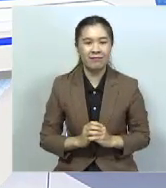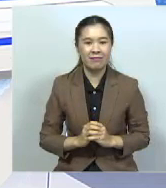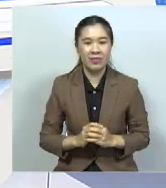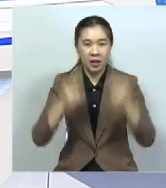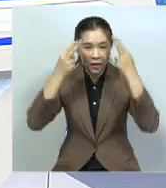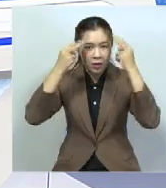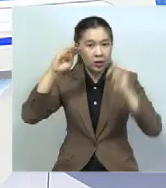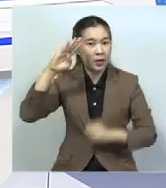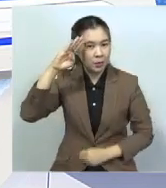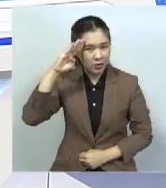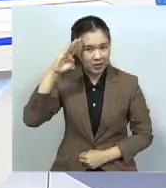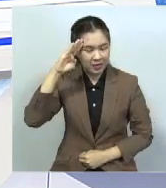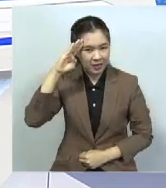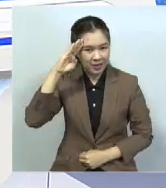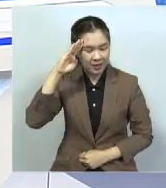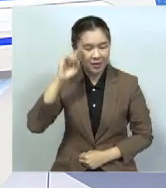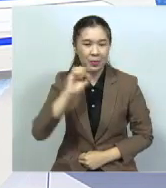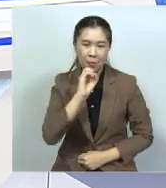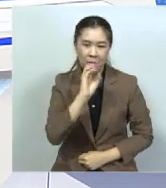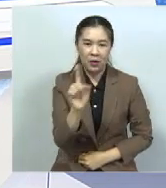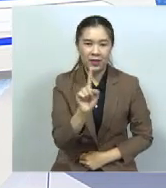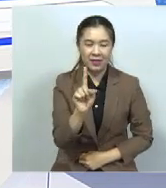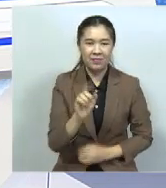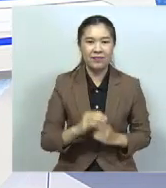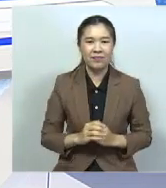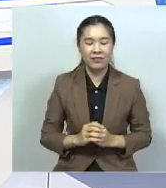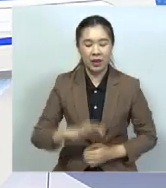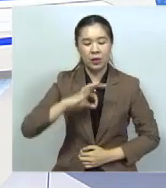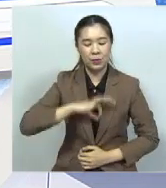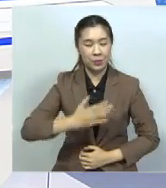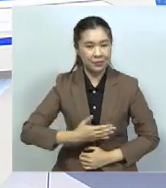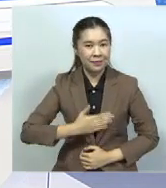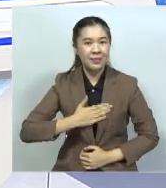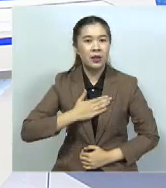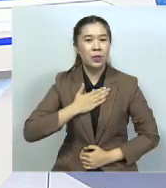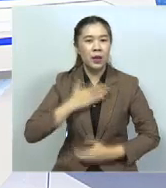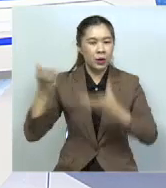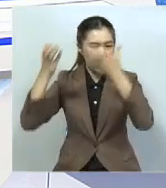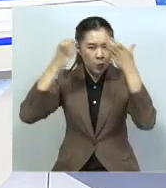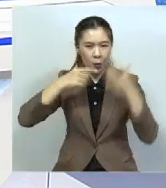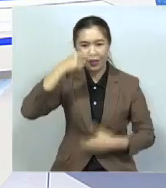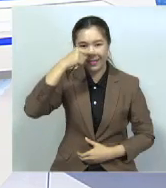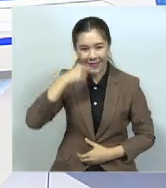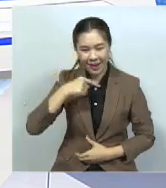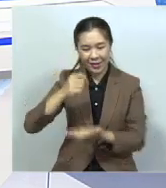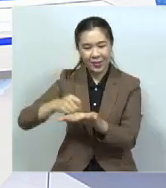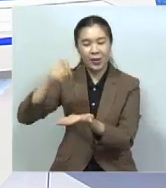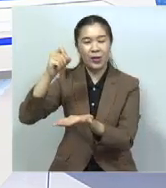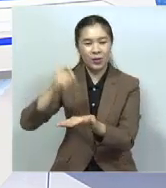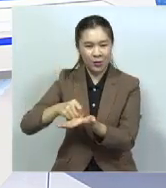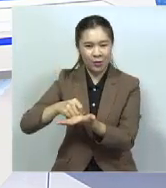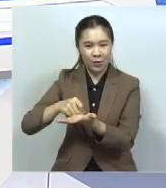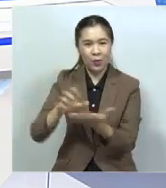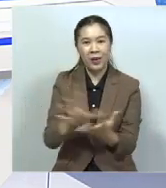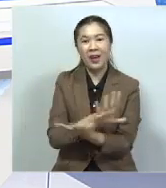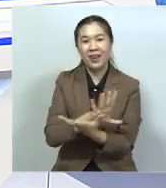านของนายกรัฐมนตรีก็ได้พูดถึงเรื่องนี้เช่นเดียวกันค่ะโดยบอกว่ามีความภาคภูมิใจที่โขนไทยได้ขึ้นบัญชีเป็นมรดกวัฒน